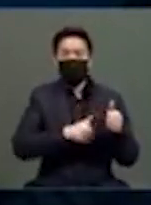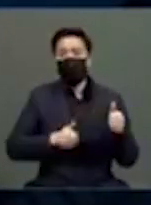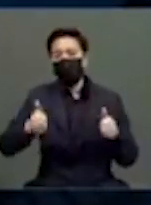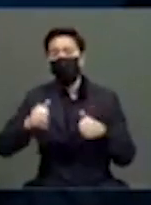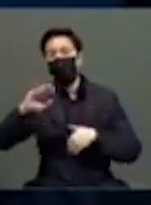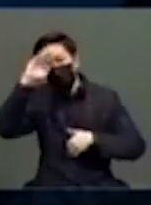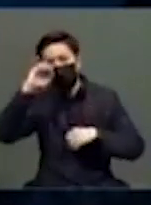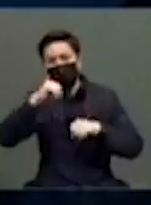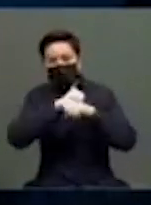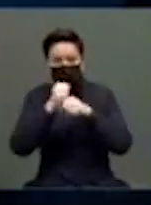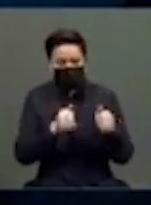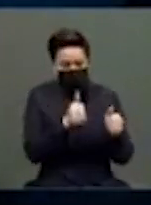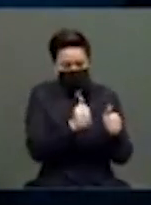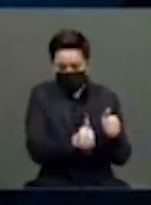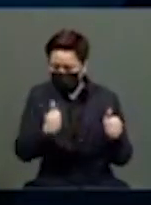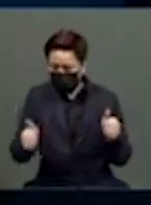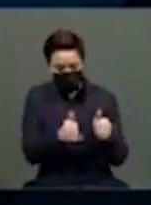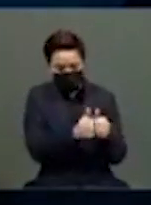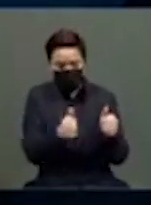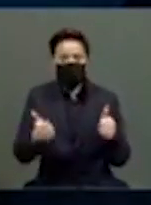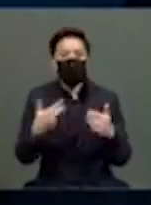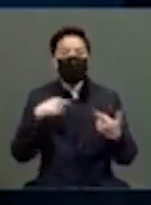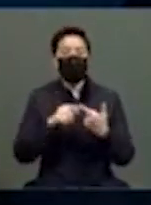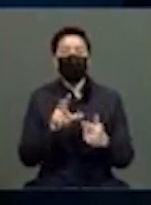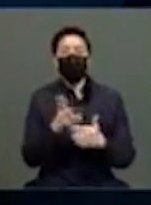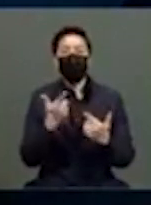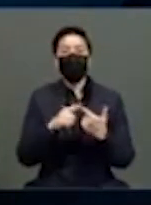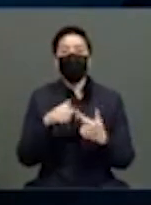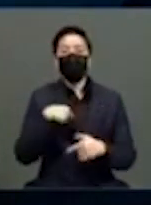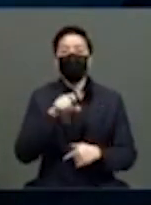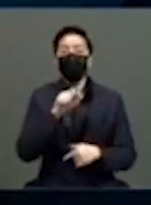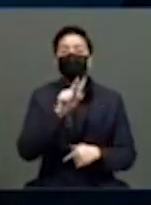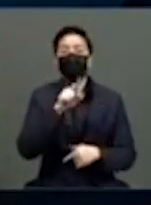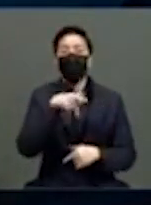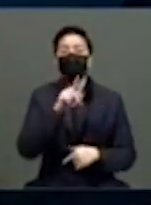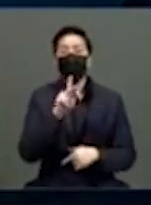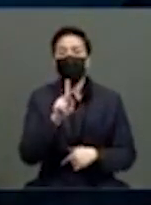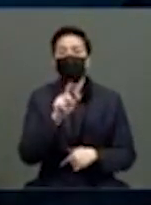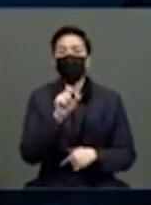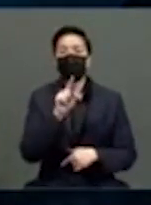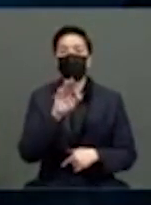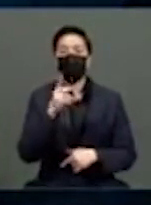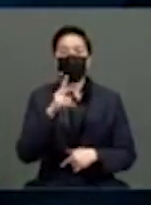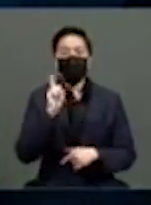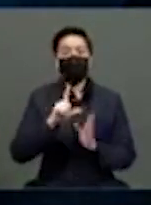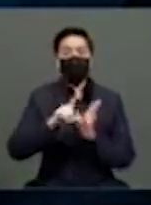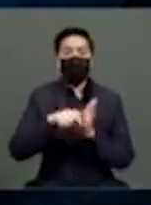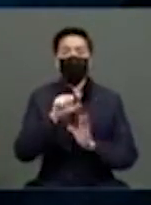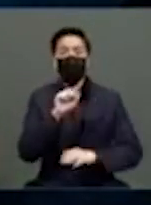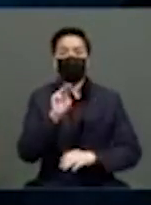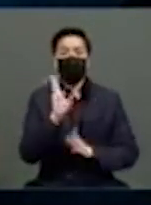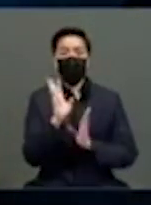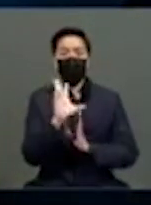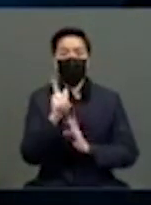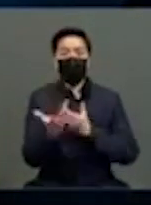กลุ่มควบคุมโรคนะครับโดยท่านป.ป.ส.สภ.กสพทนะครับซึ่งเป็นท่านเลขา